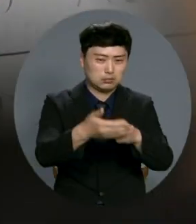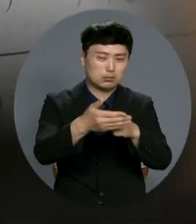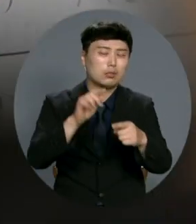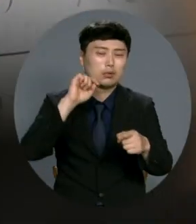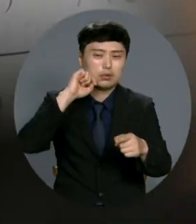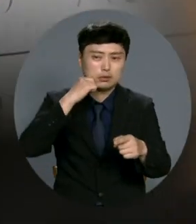박재영입니다